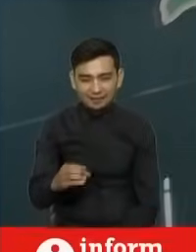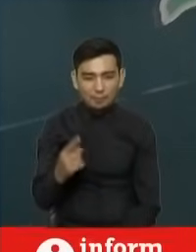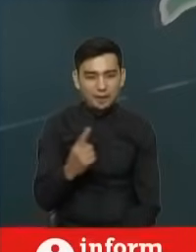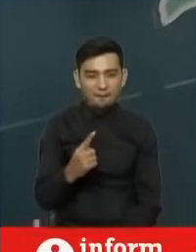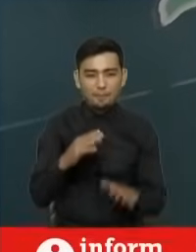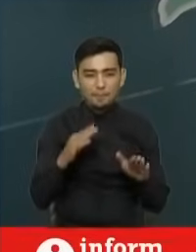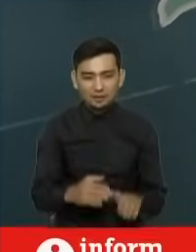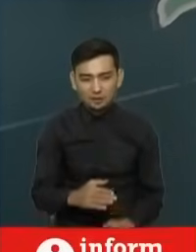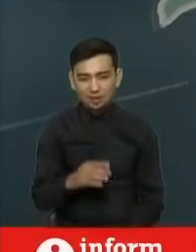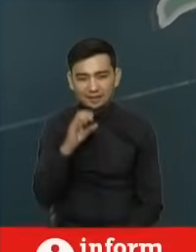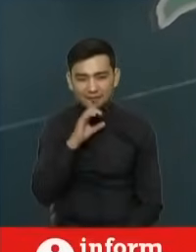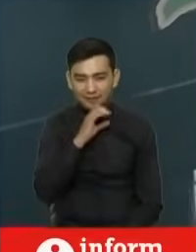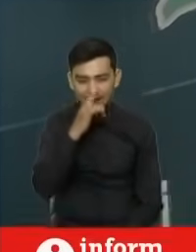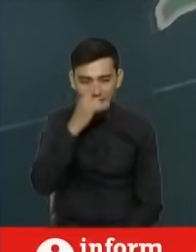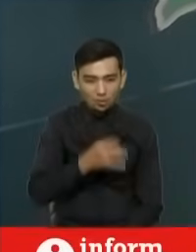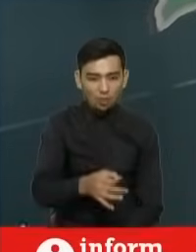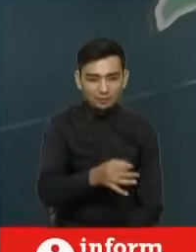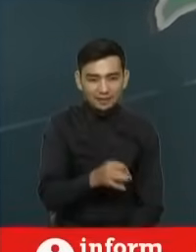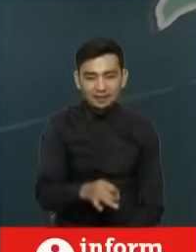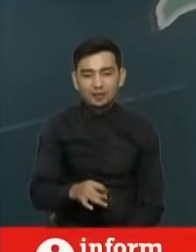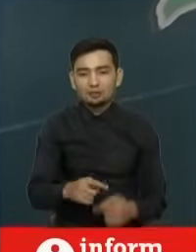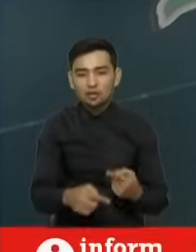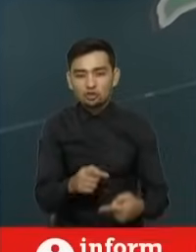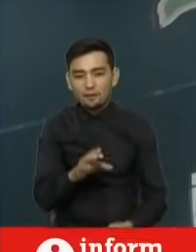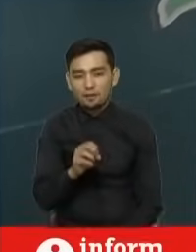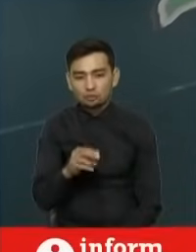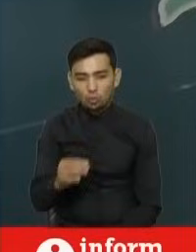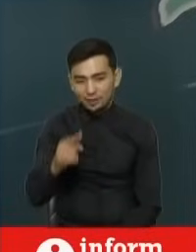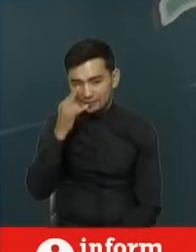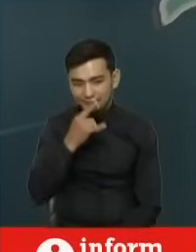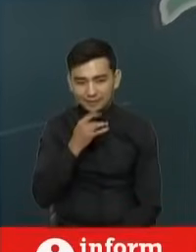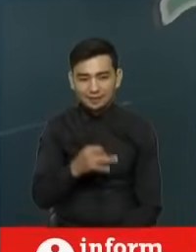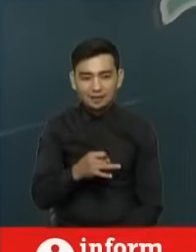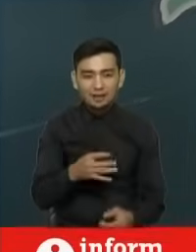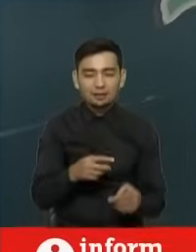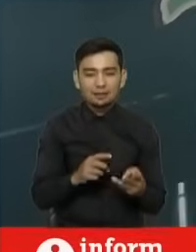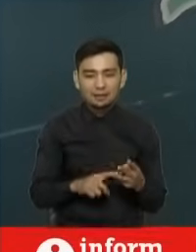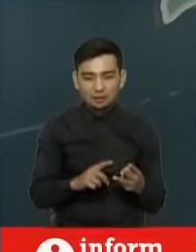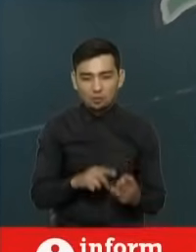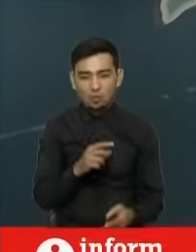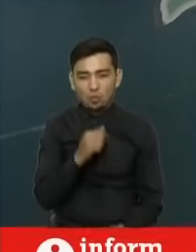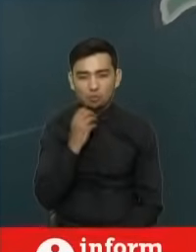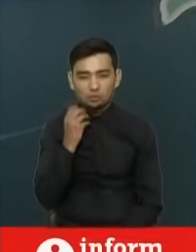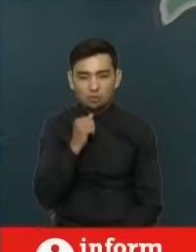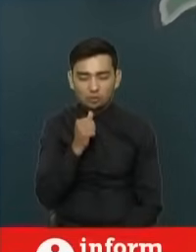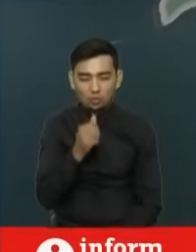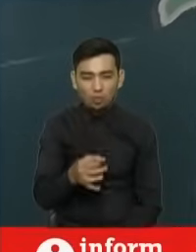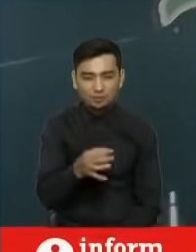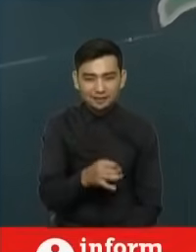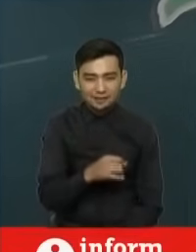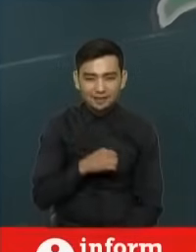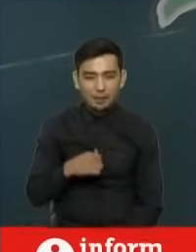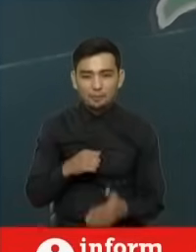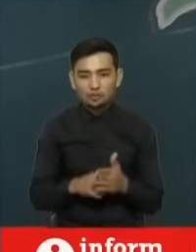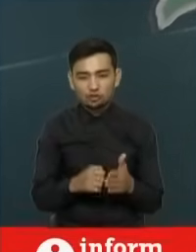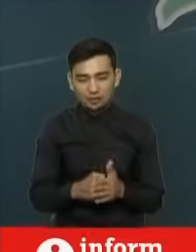место занимает Североказахстанская область, затем идет Восточный Казахстан и замыкает тройку Кустанайская область. Одной из основных